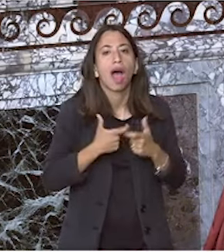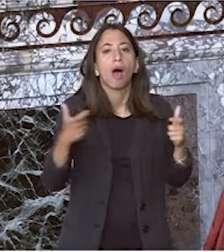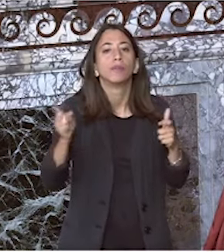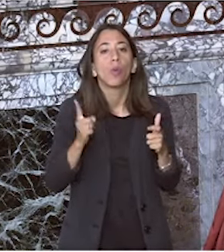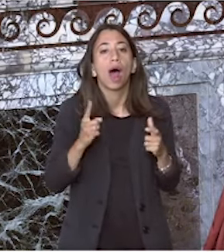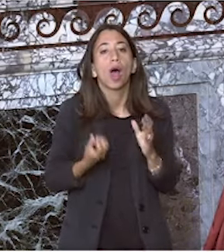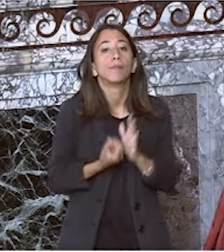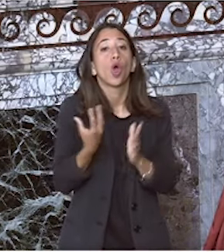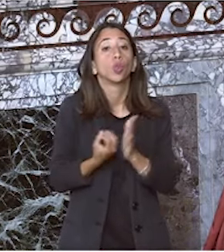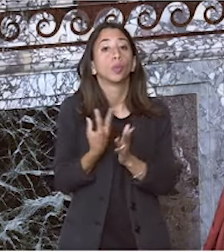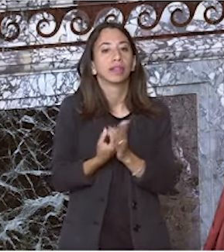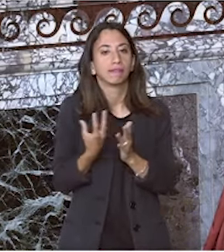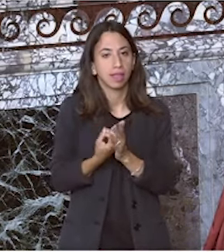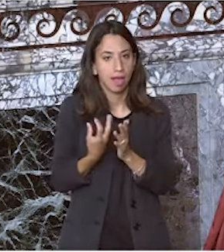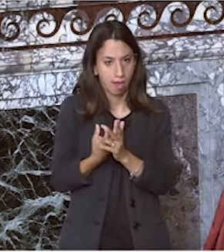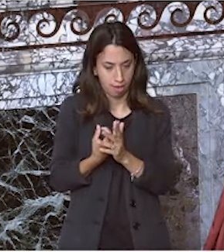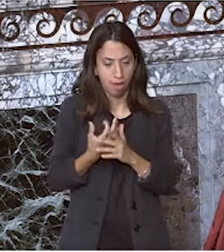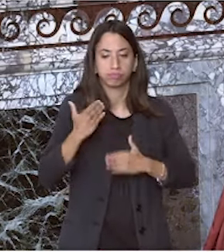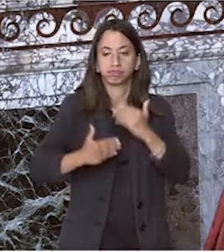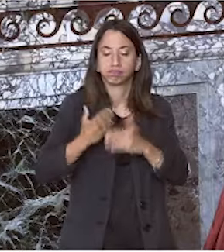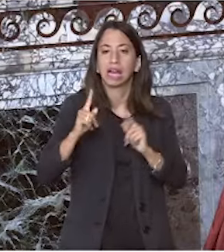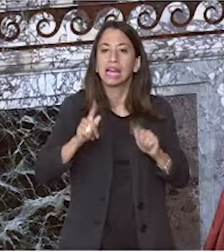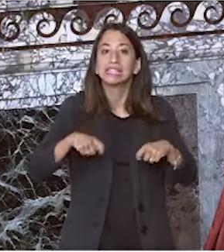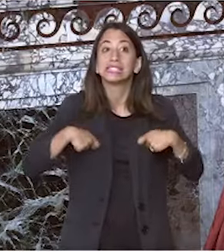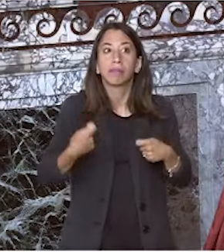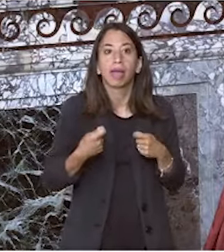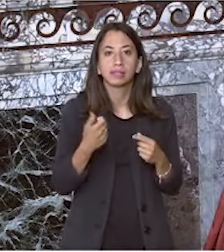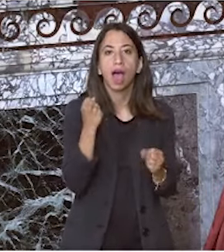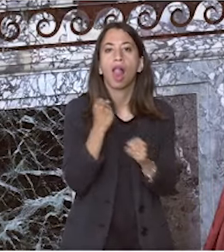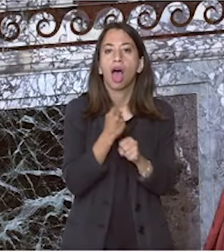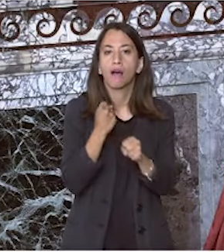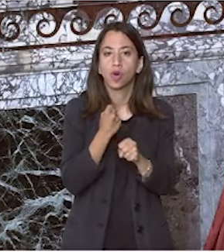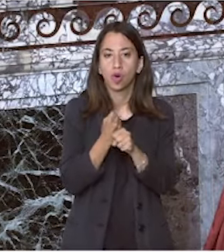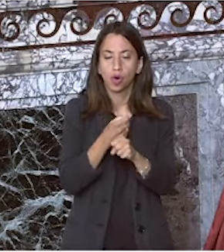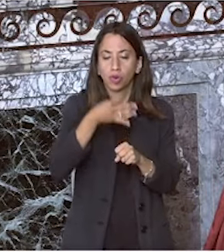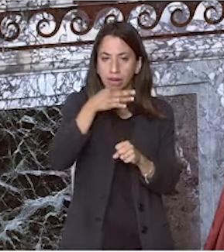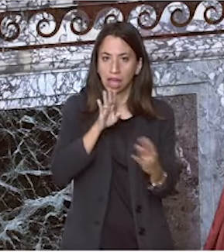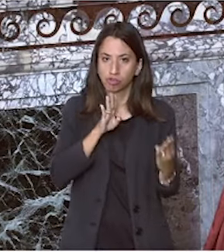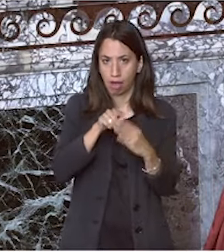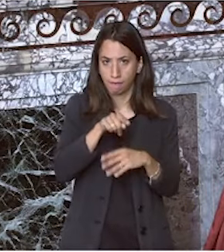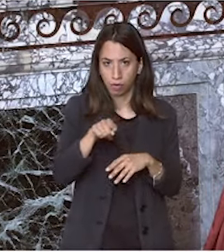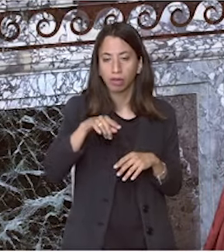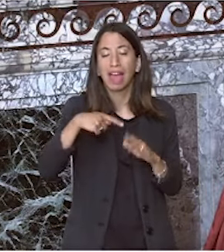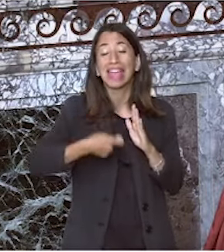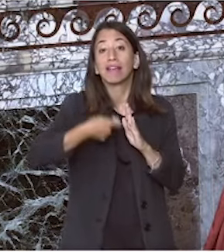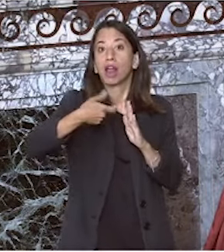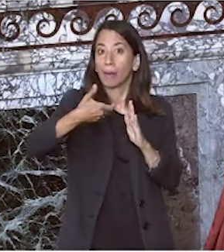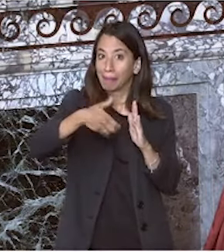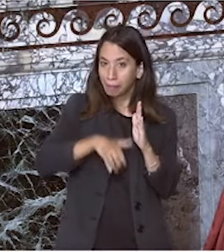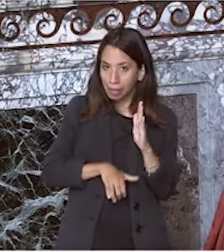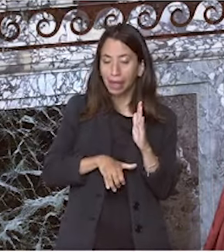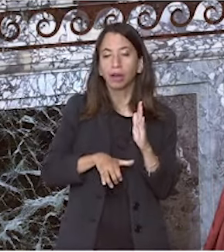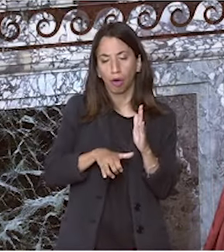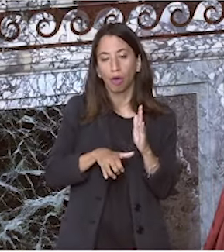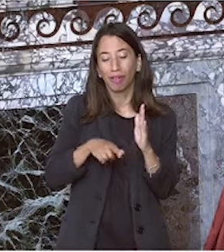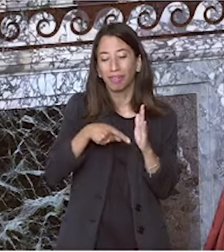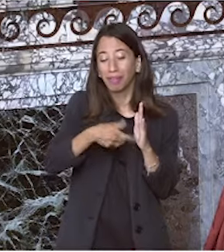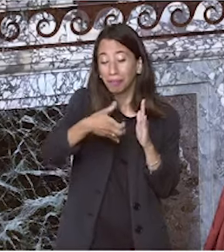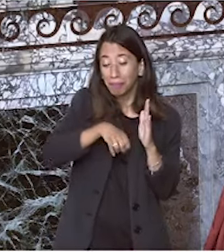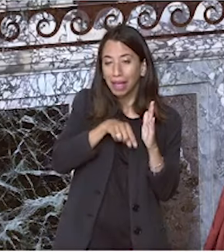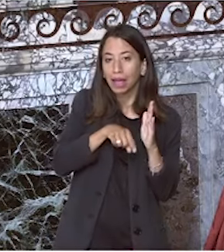e in un rallentamento del costo del lavoro per unità di prodotto, riducendo le pressioni inflazionistiche che possono